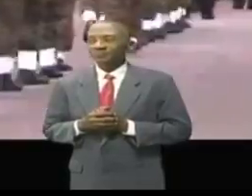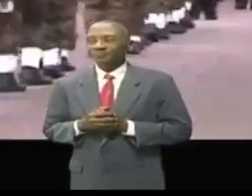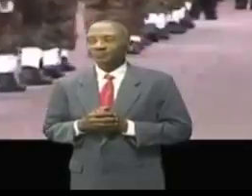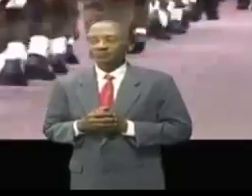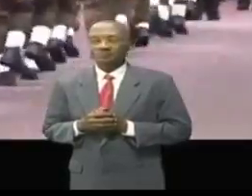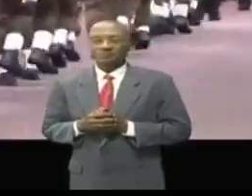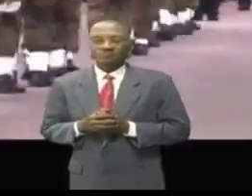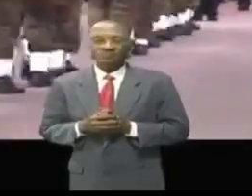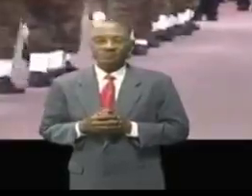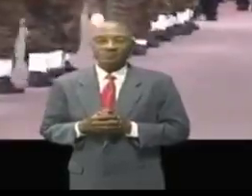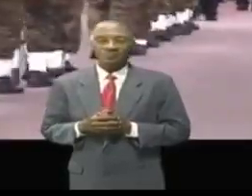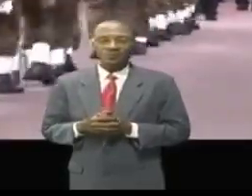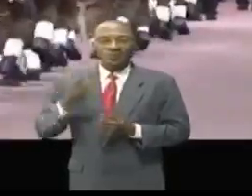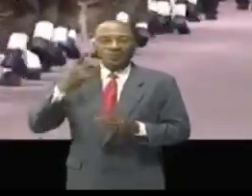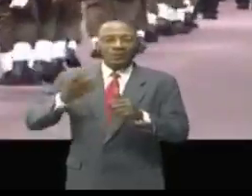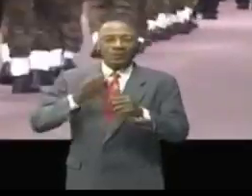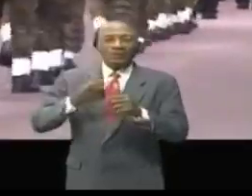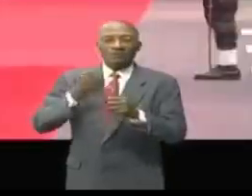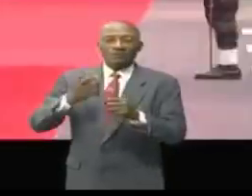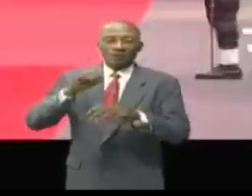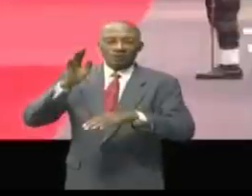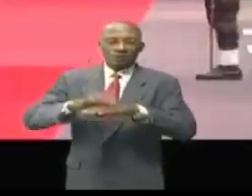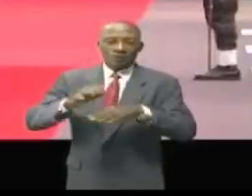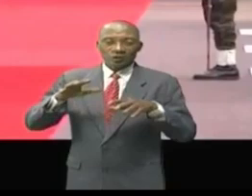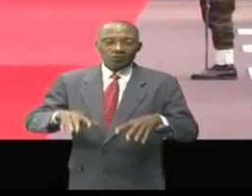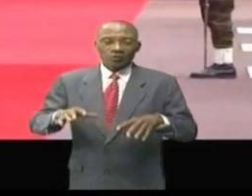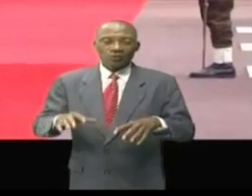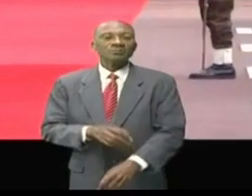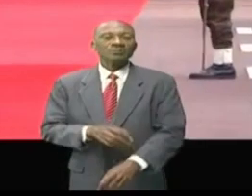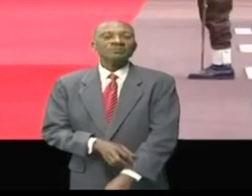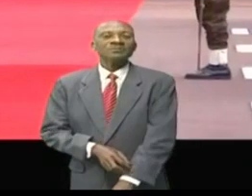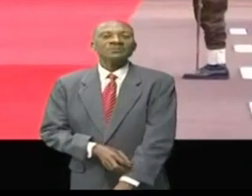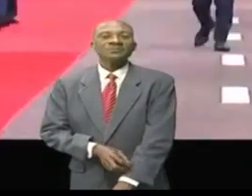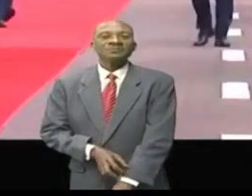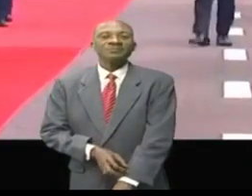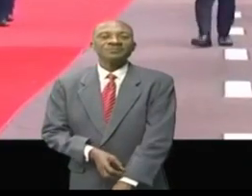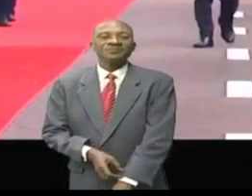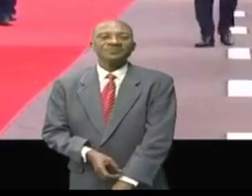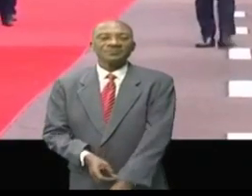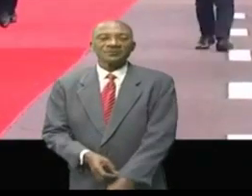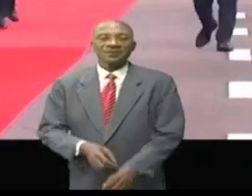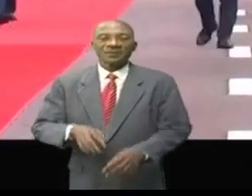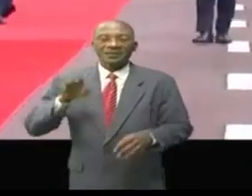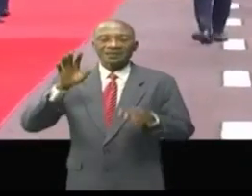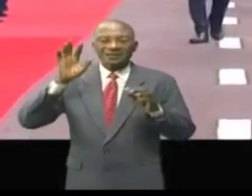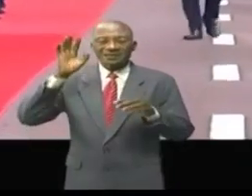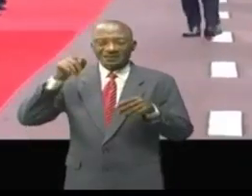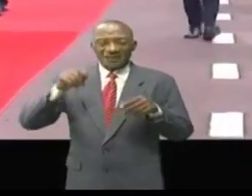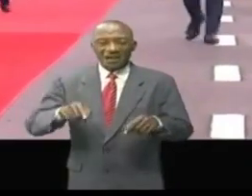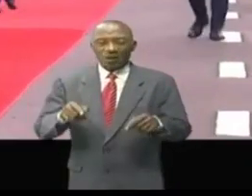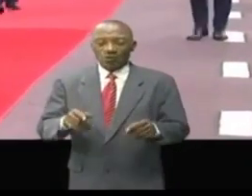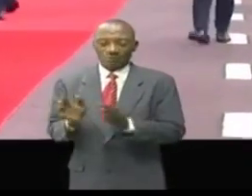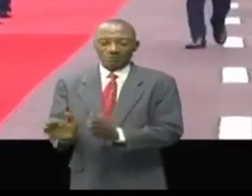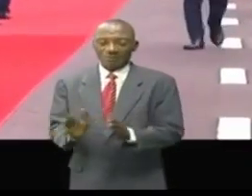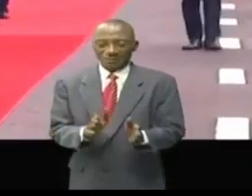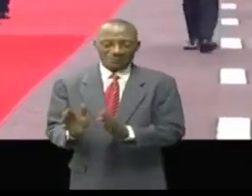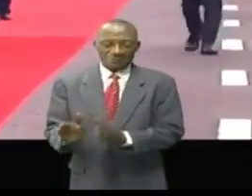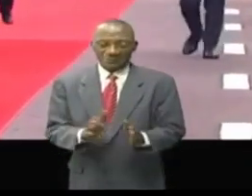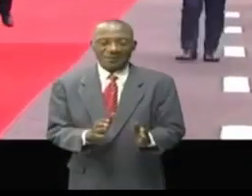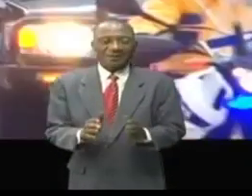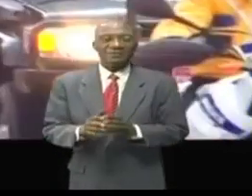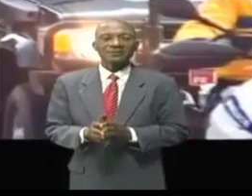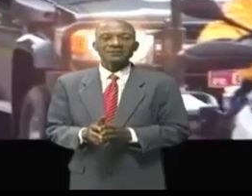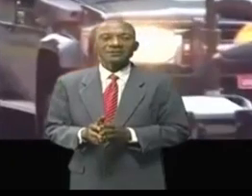Pour sa première en République démocratique du Congo, Kinshasa a déroulé le tapis rouge à William Samoei Ruto, président